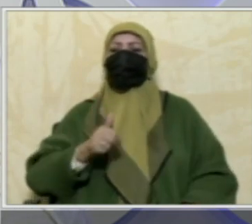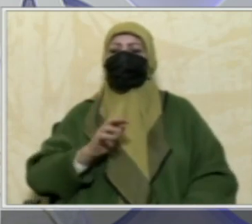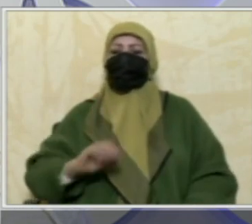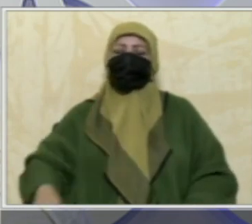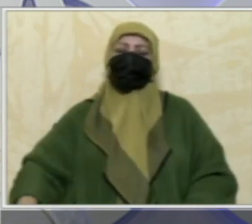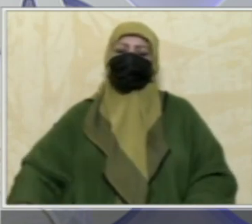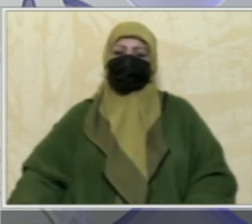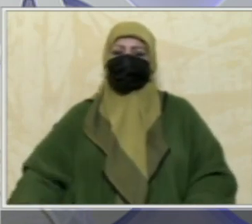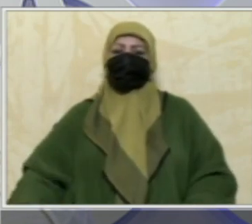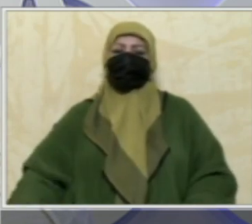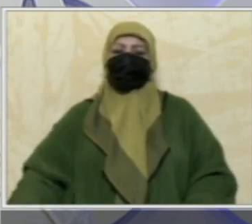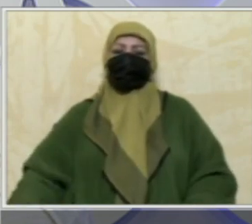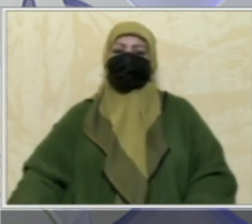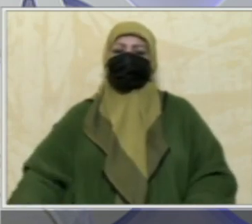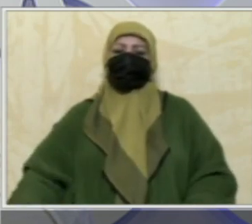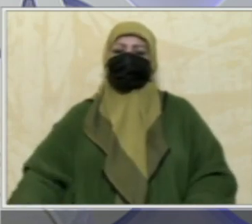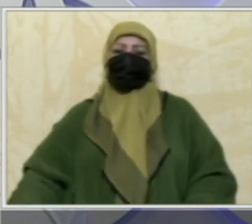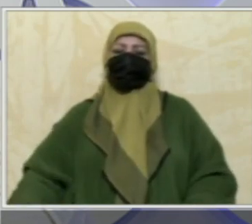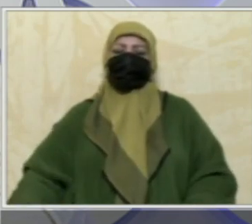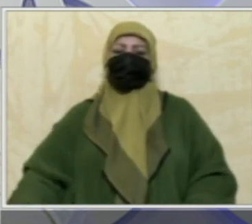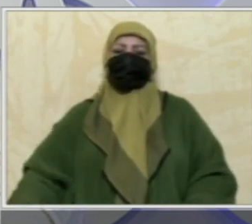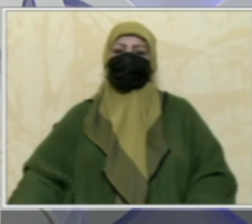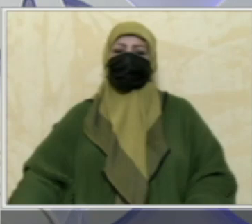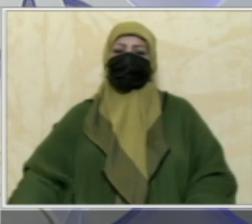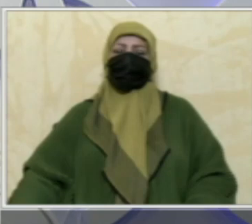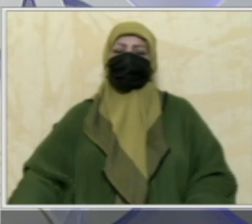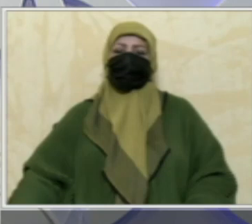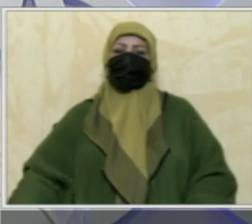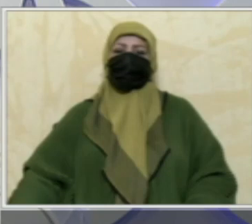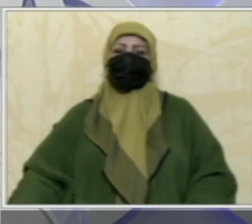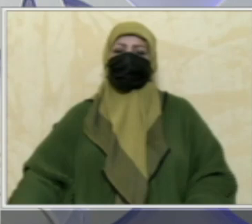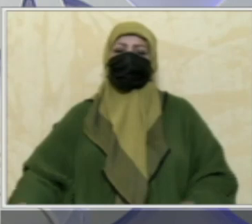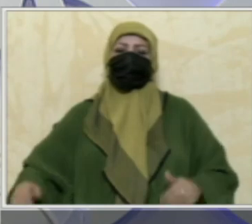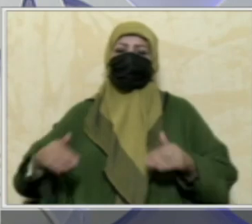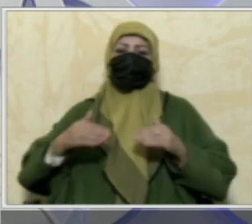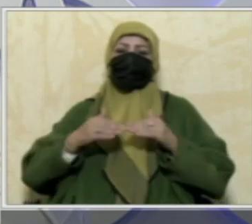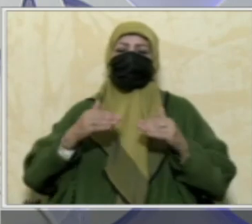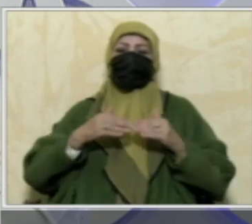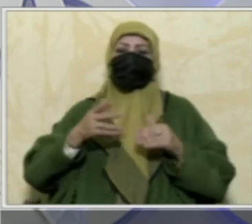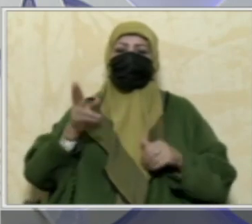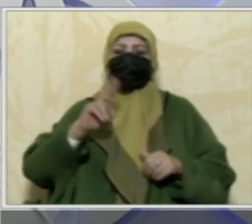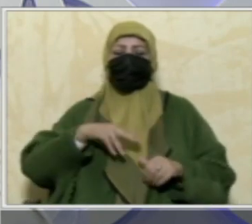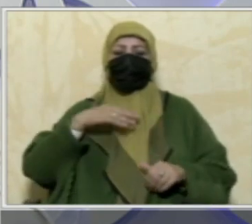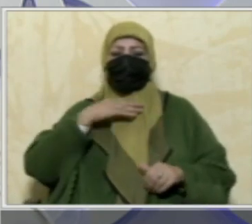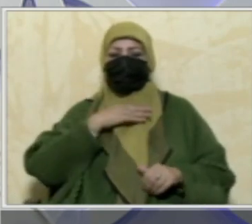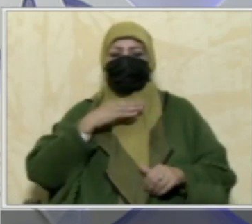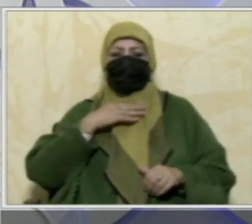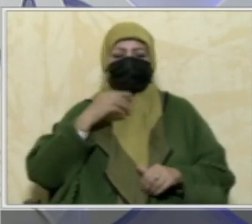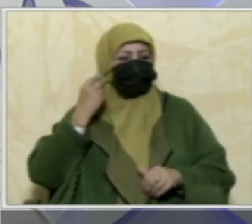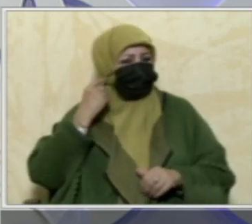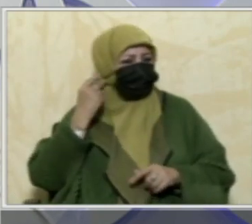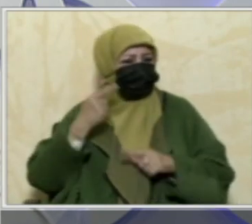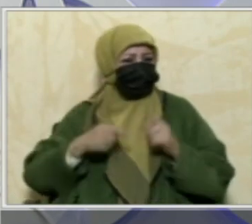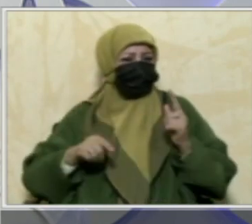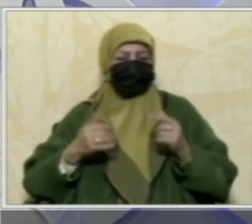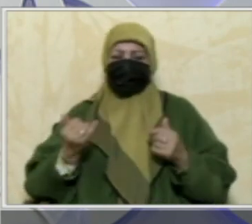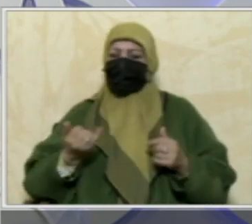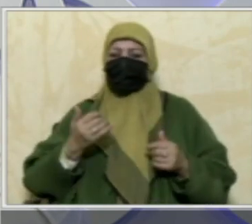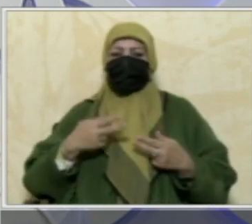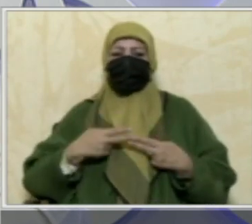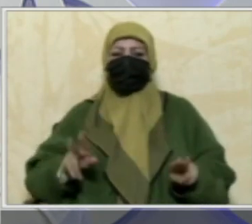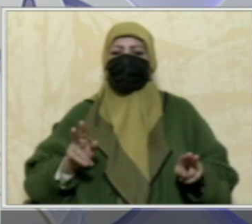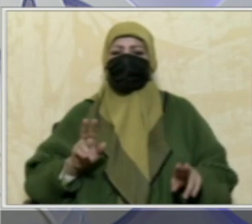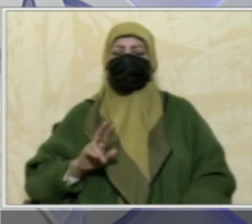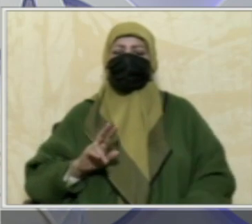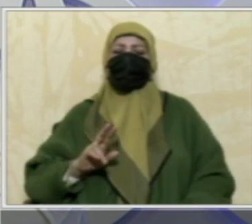اذا يا ميلاد من سبها الاضحيه مع قطع عجوز بسيط من الاذن لا يضر الاضحيه تمام وان كان الاولى